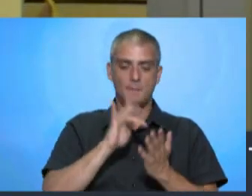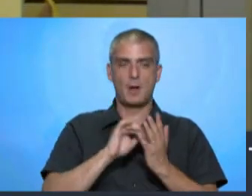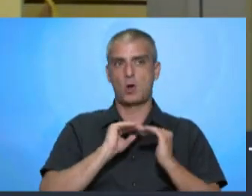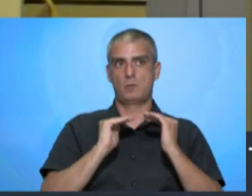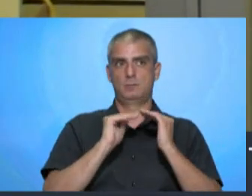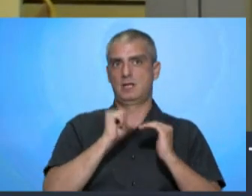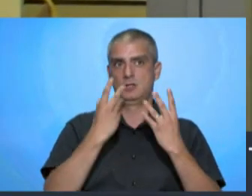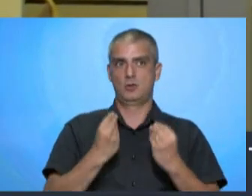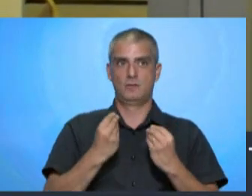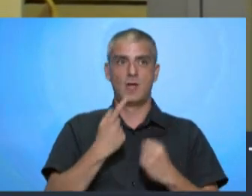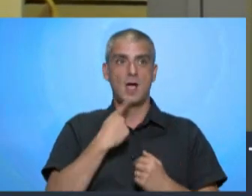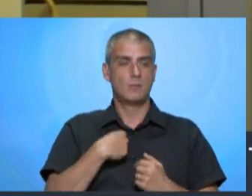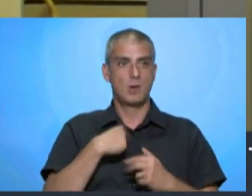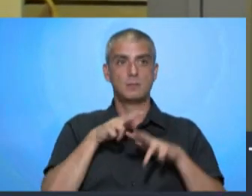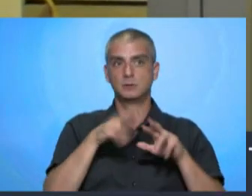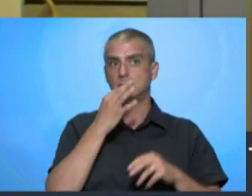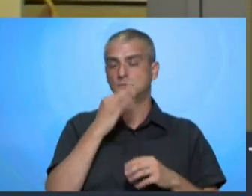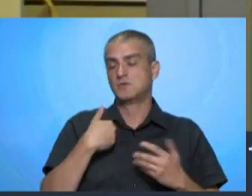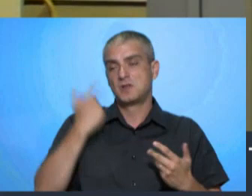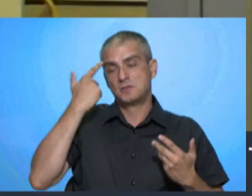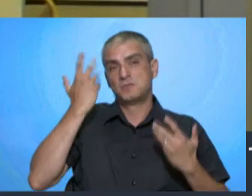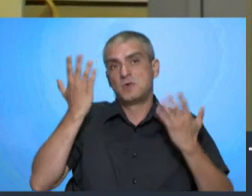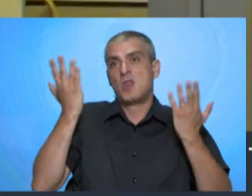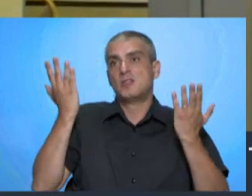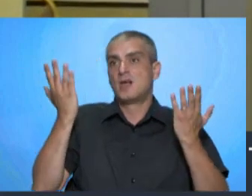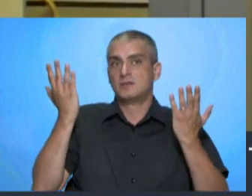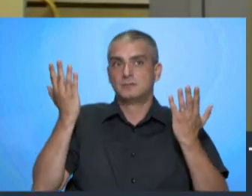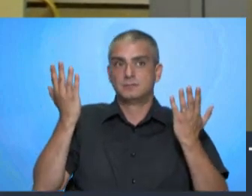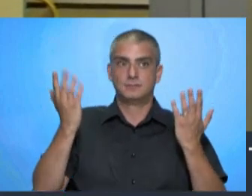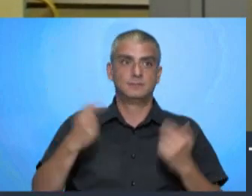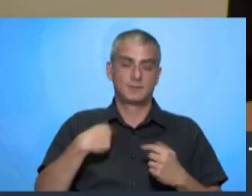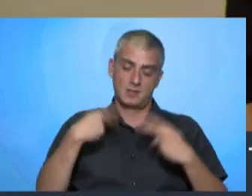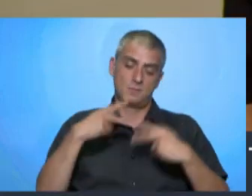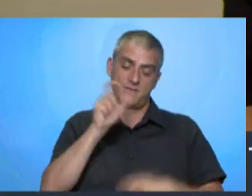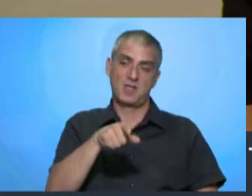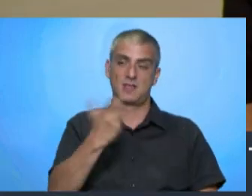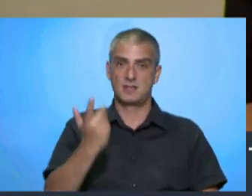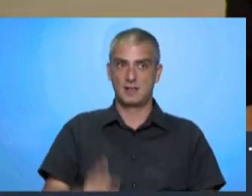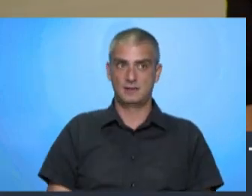הנכון. בגולו לעם תתחסן, בסמה בערף יעני. גלבי חייף עליה.